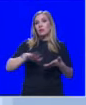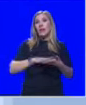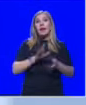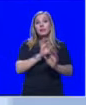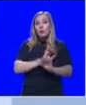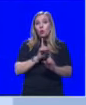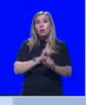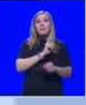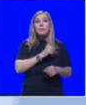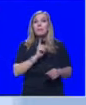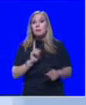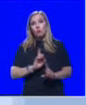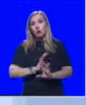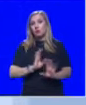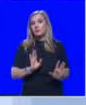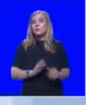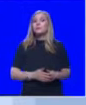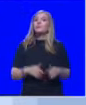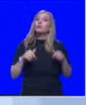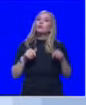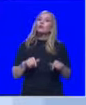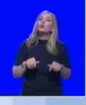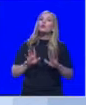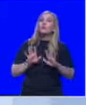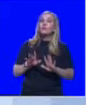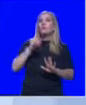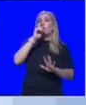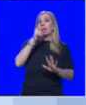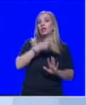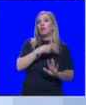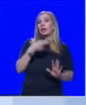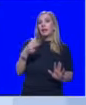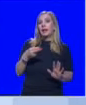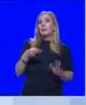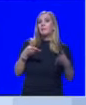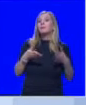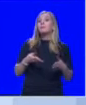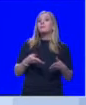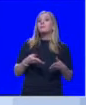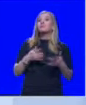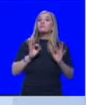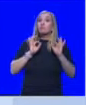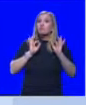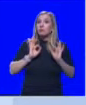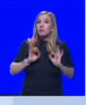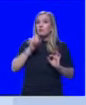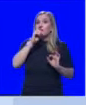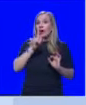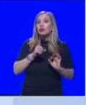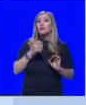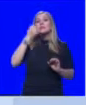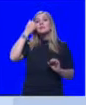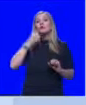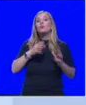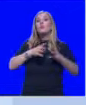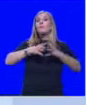3% дефицит и да харчите 4-5 милиарда годишно. Това е много важна тема. Изключително важна, да. И всъщност, важна, да. Наистина е важно да се